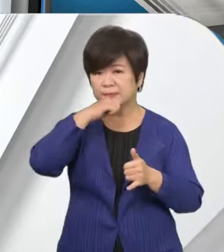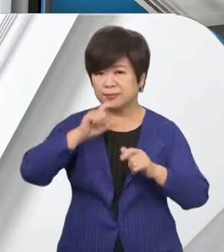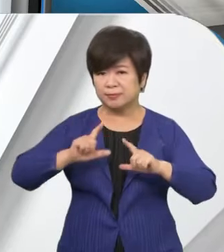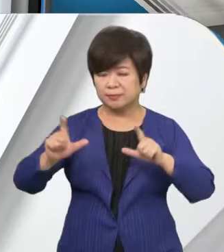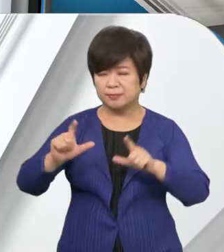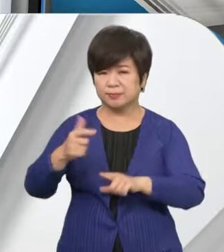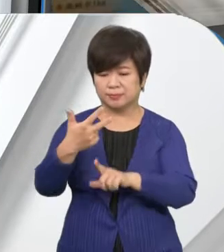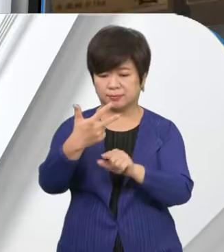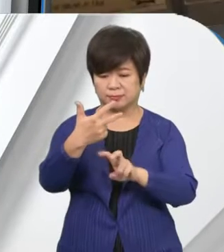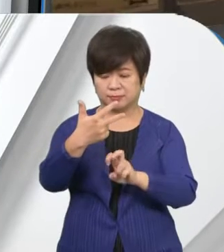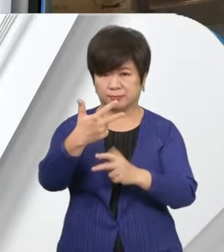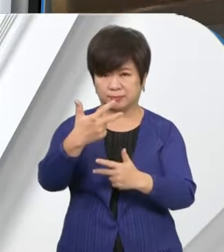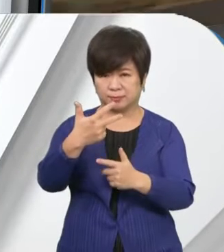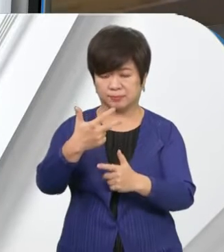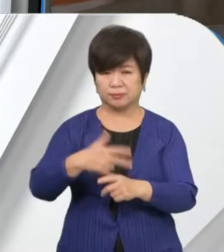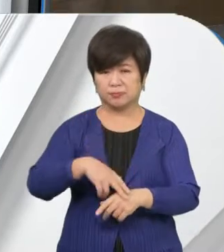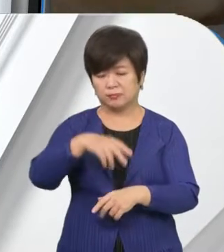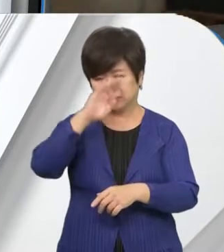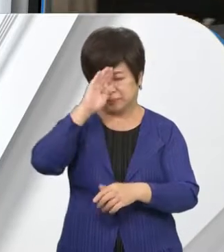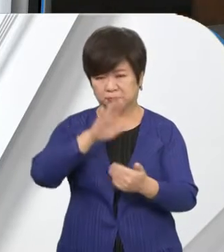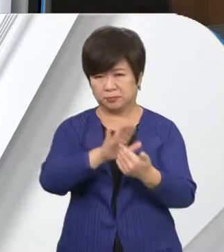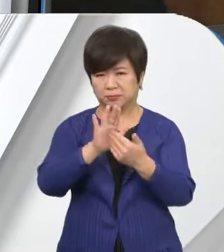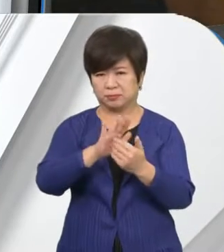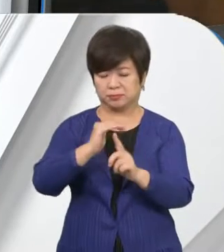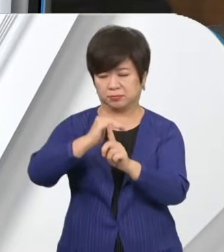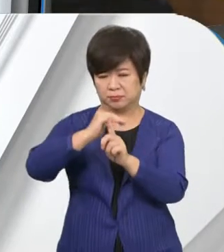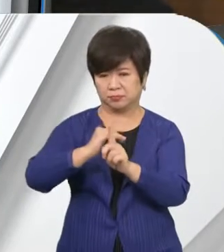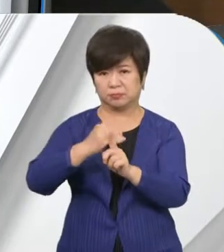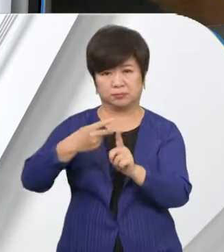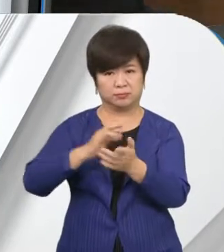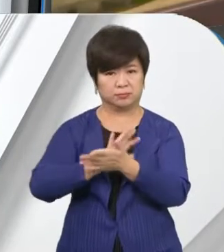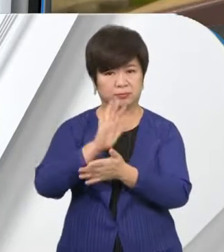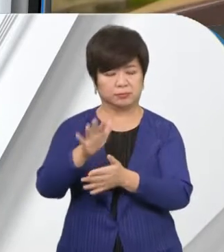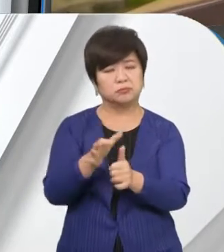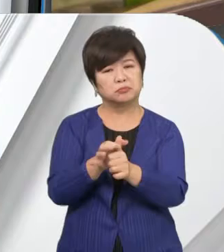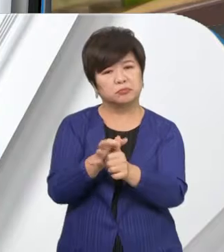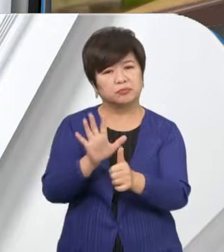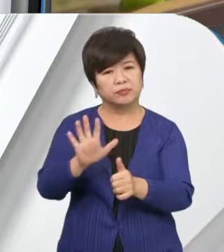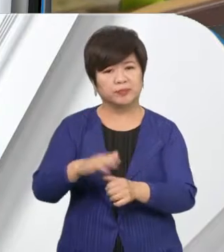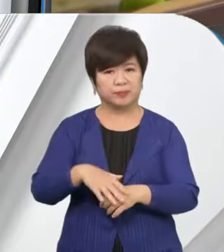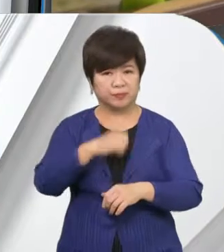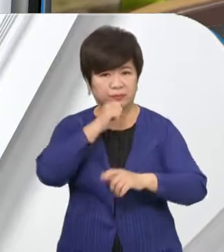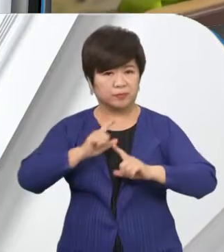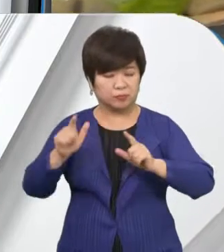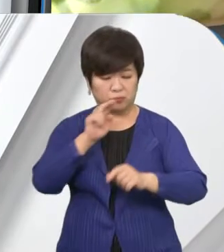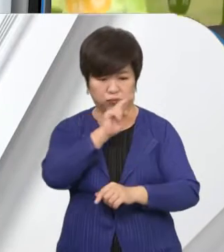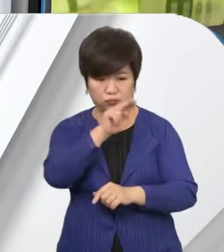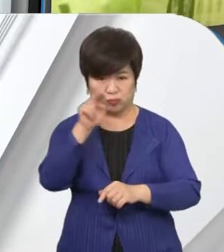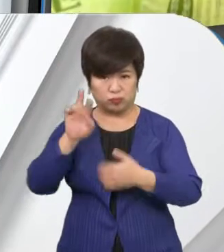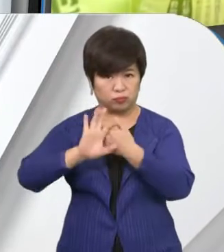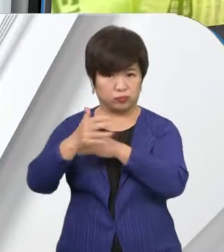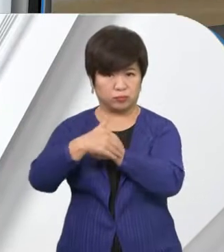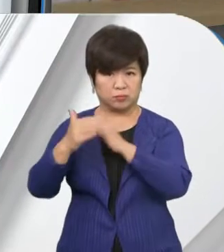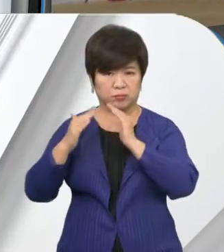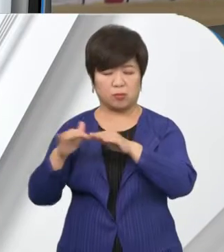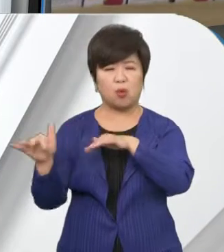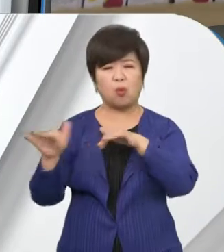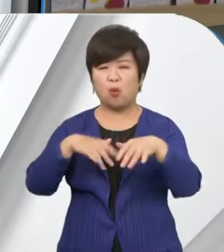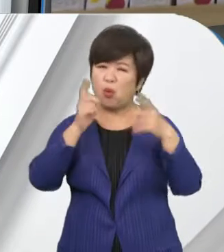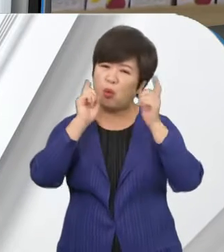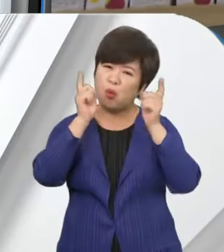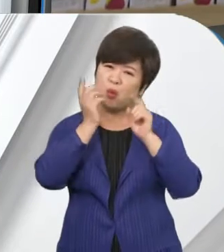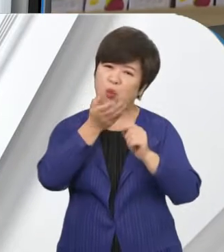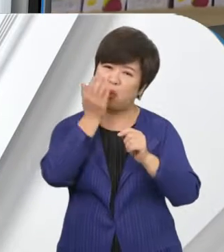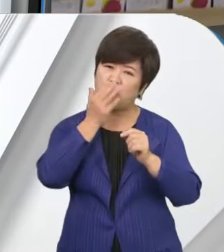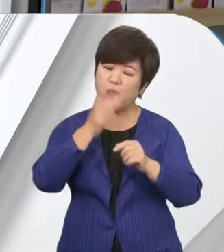到青年二十七放入境界工作年金之后，入病可能一度限制，推动陆续出现外人士去的就好。